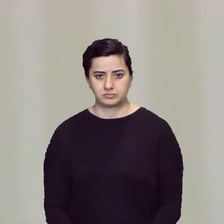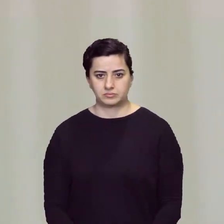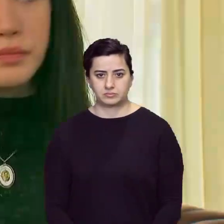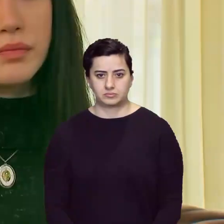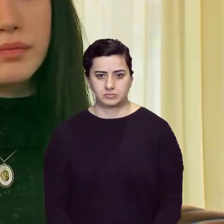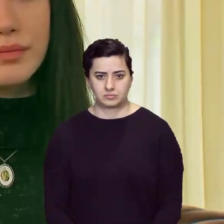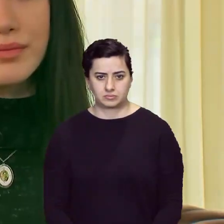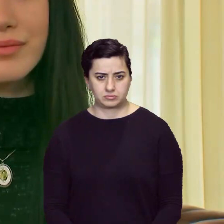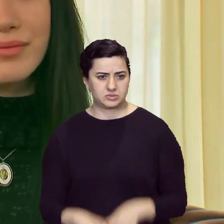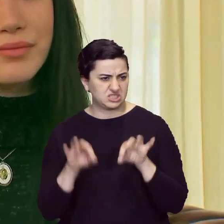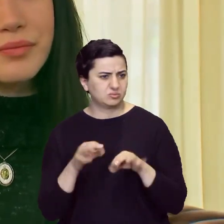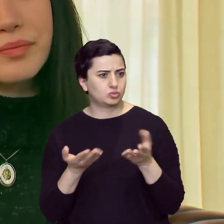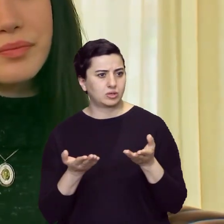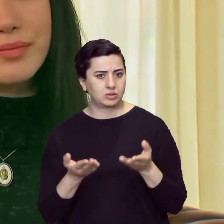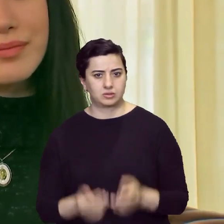Ne bu hal şimdi?